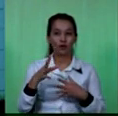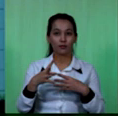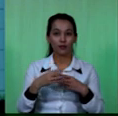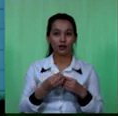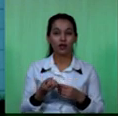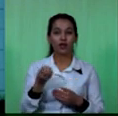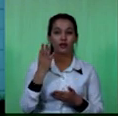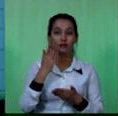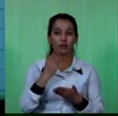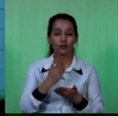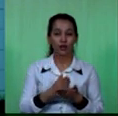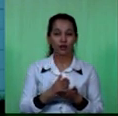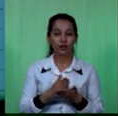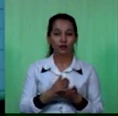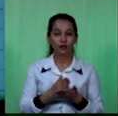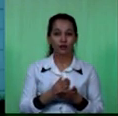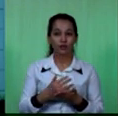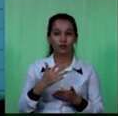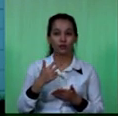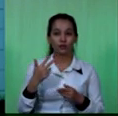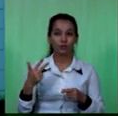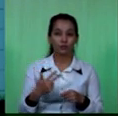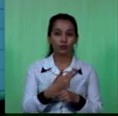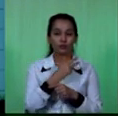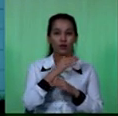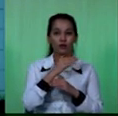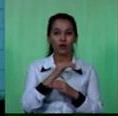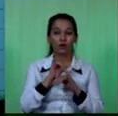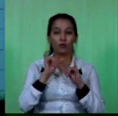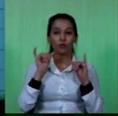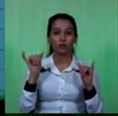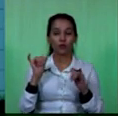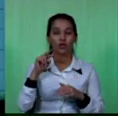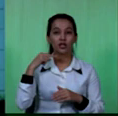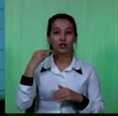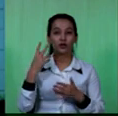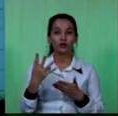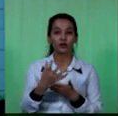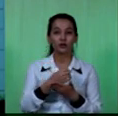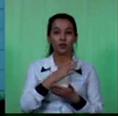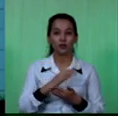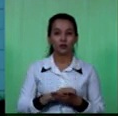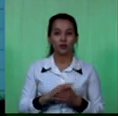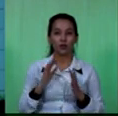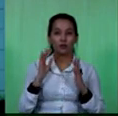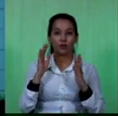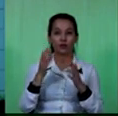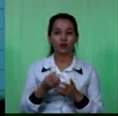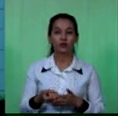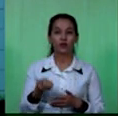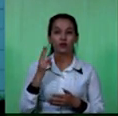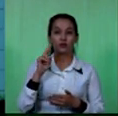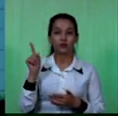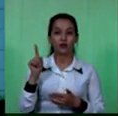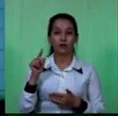қанча болса, шындан 3 марта көп гилос теріп алынды. Бағдан нече килограмм гилос